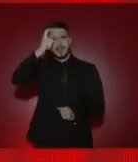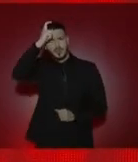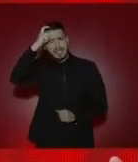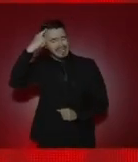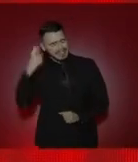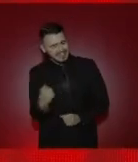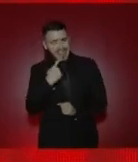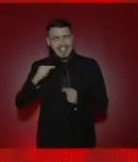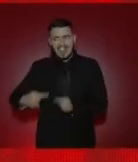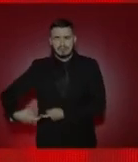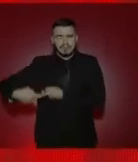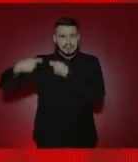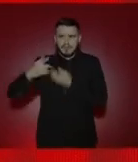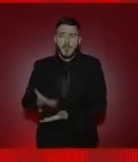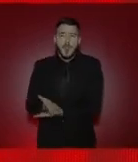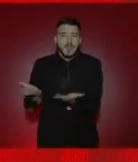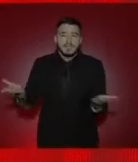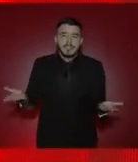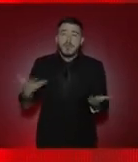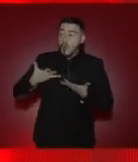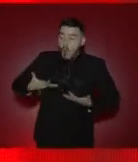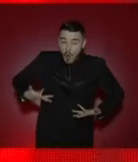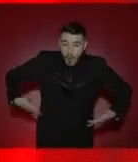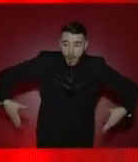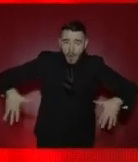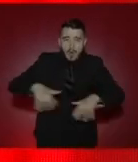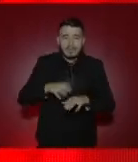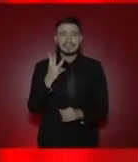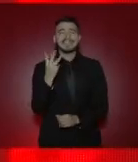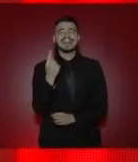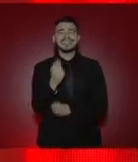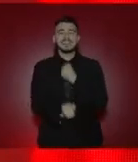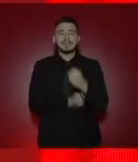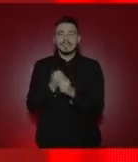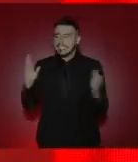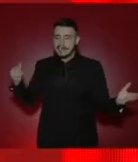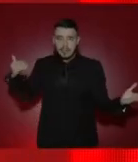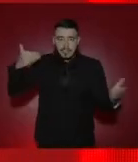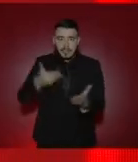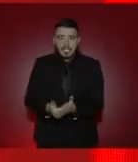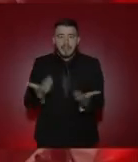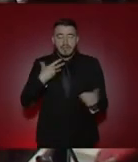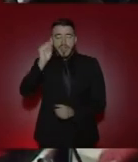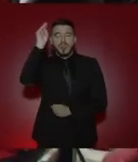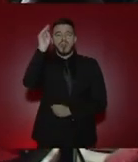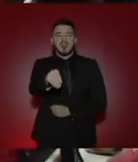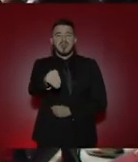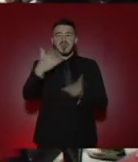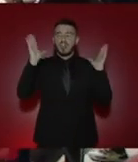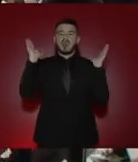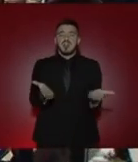Όλος αυτός ο κόσμος είμαστε εμείς. Που 3,5 χρόνια τώρα γίναμε το εύκολο θύραμα μιας κυβέρνησης που